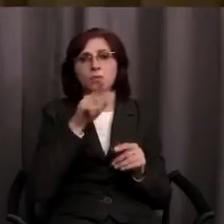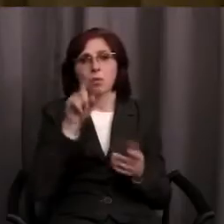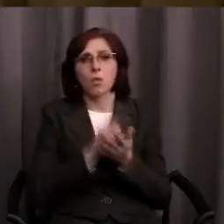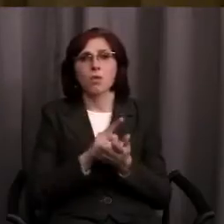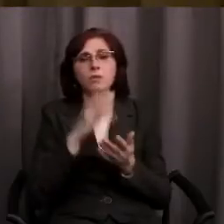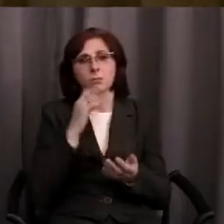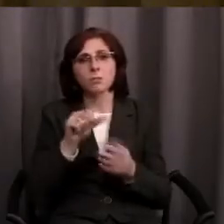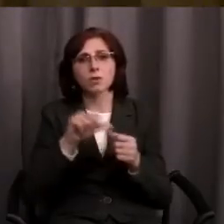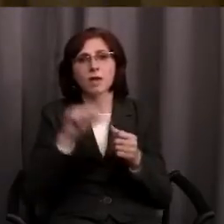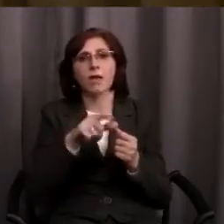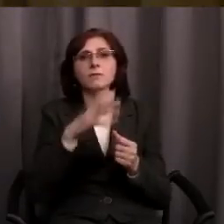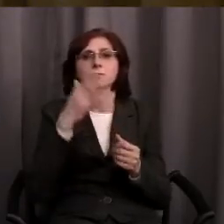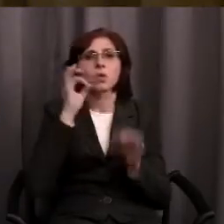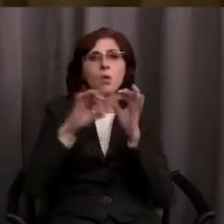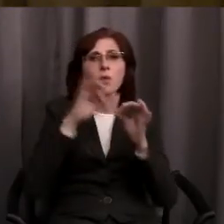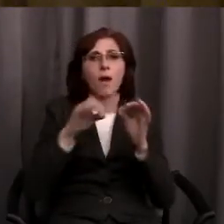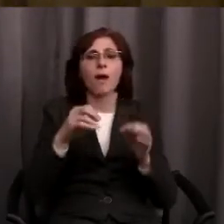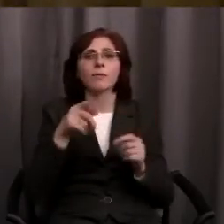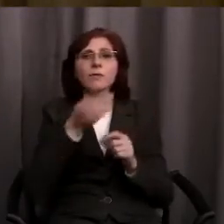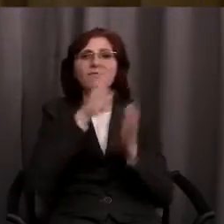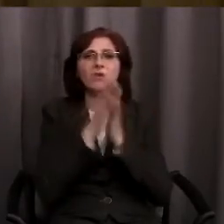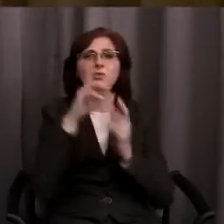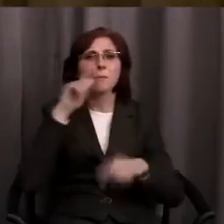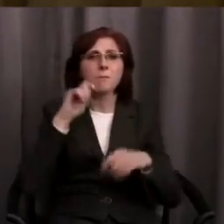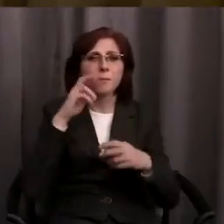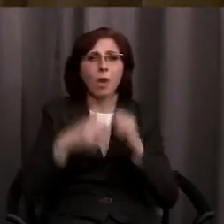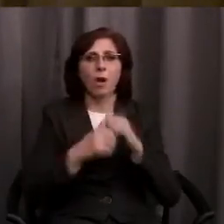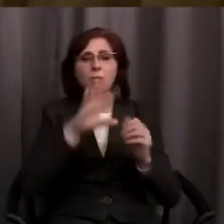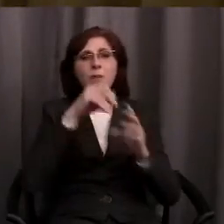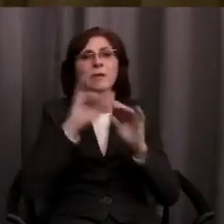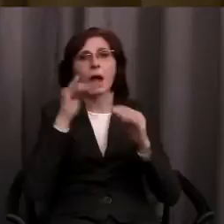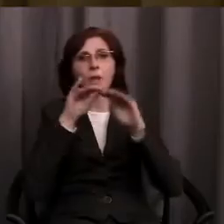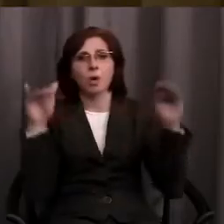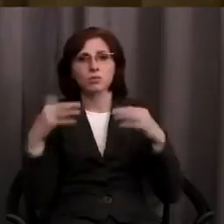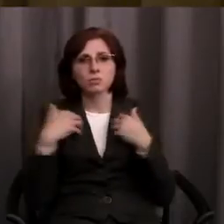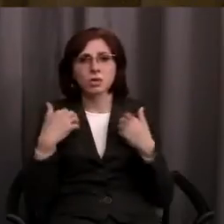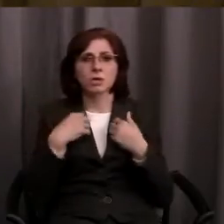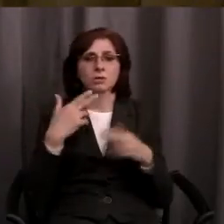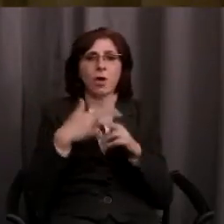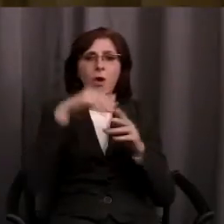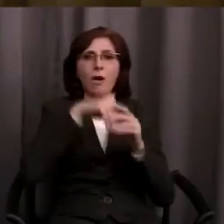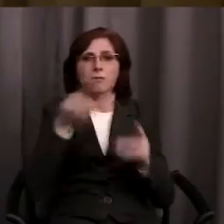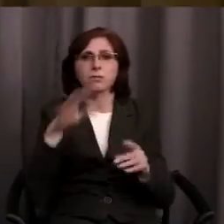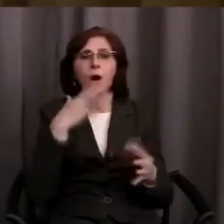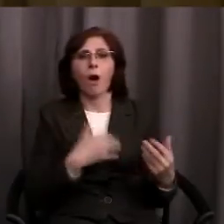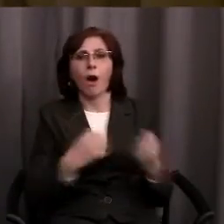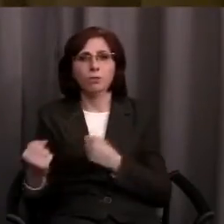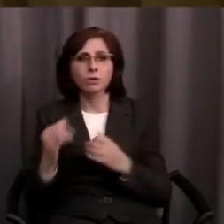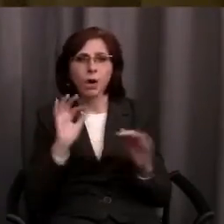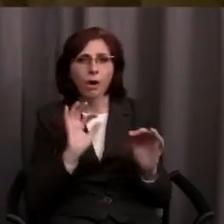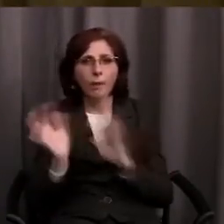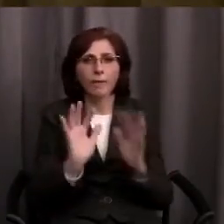ocenić precyzyjnie te wszystkie problemy związane z poziomem życia chorych, z obciążeniem opieką i tak